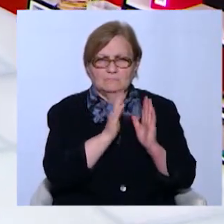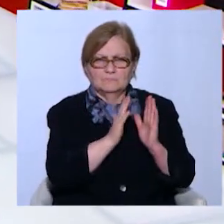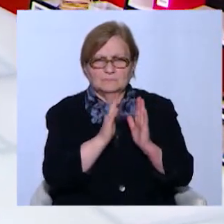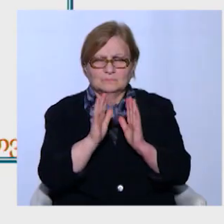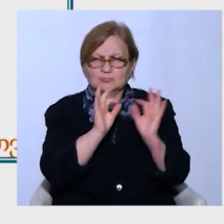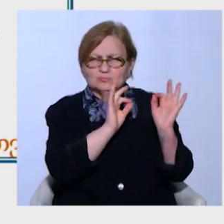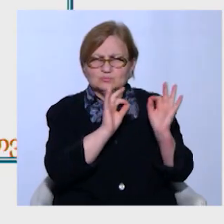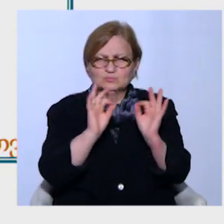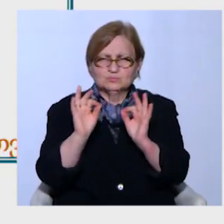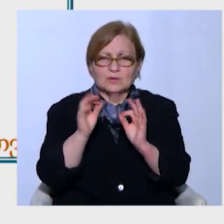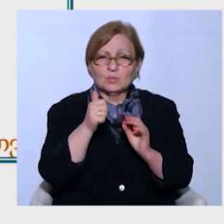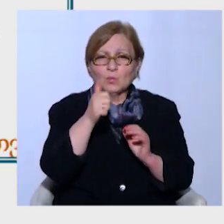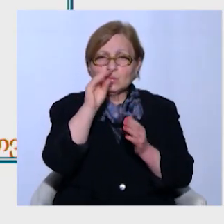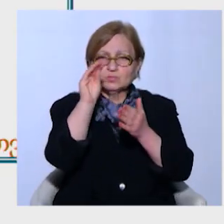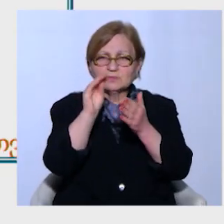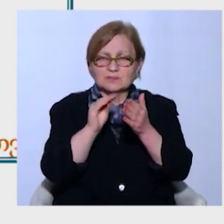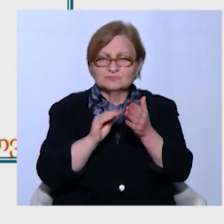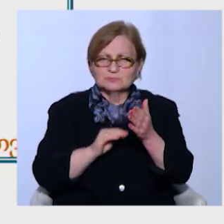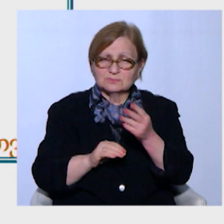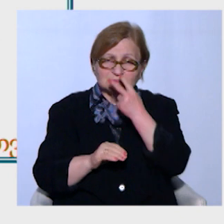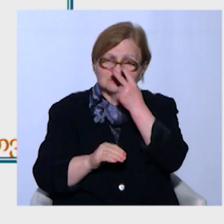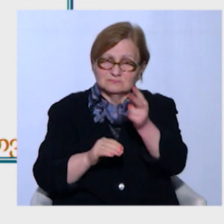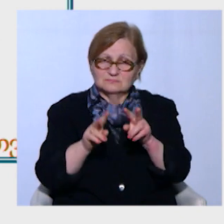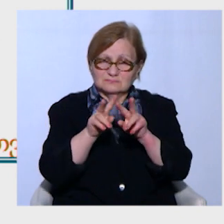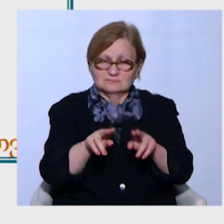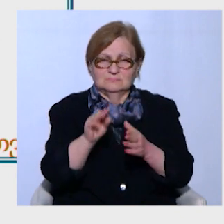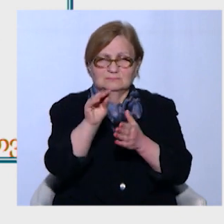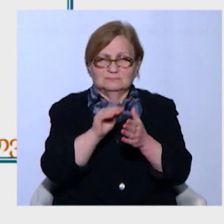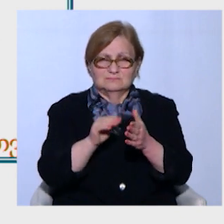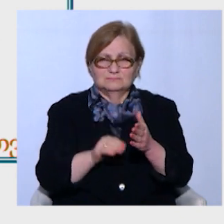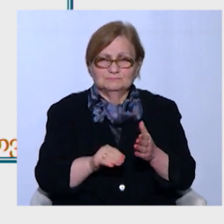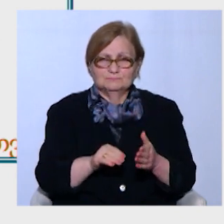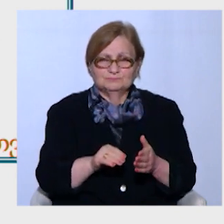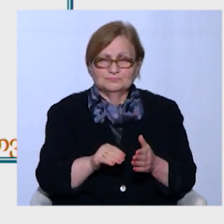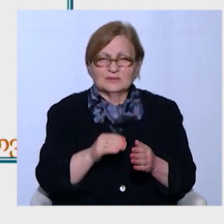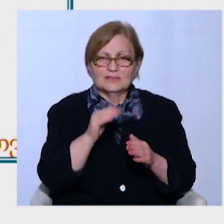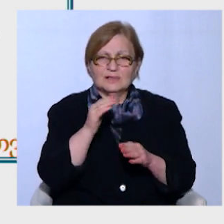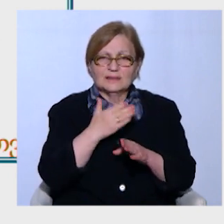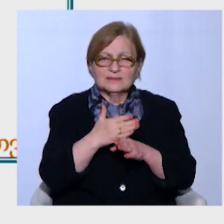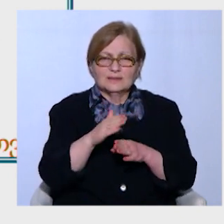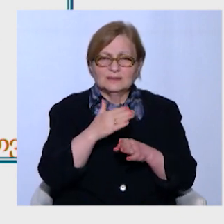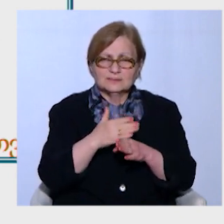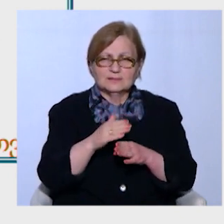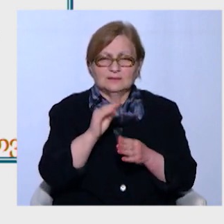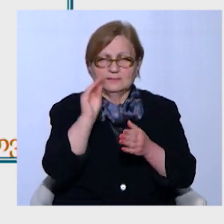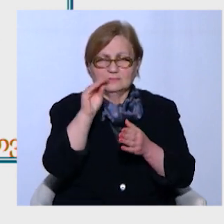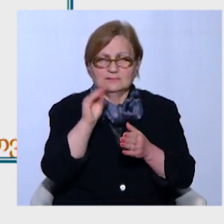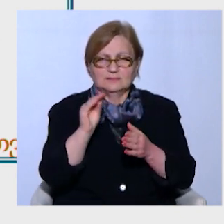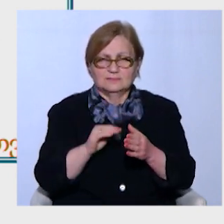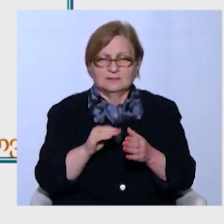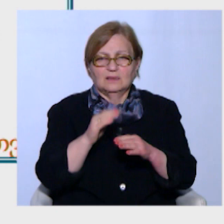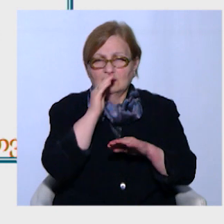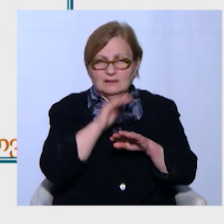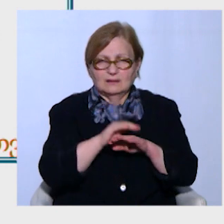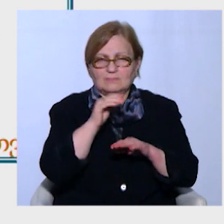ჩანაწერის ფორმა, უბრალოდ გთხოვთ მიეჩვიეთ ველში ხოლმე, რომ სწორად წერეთ, იმიტომ რომ ნაბიჯნაბის ჩანაწერი გეხმარებათ, რომ ნაბიჯნაბის